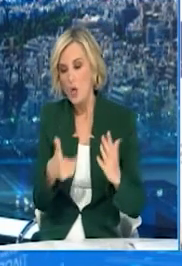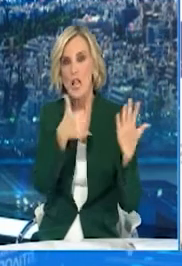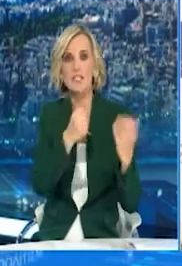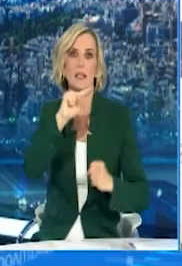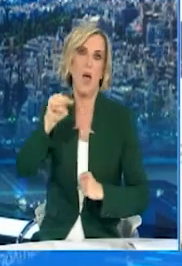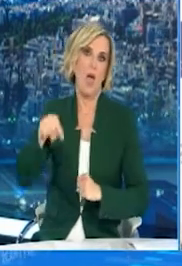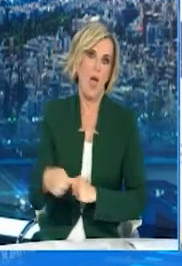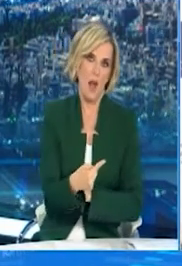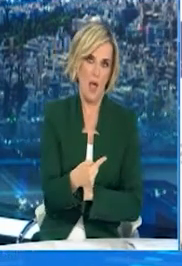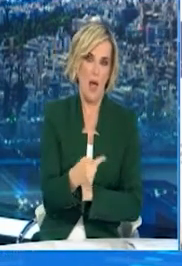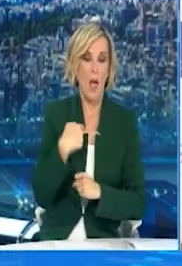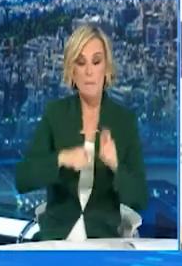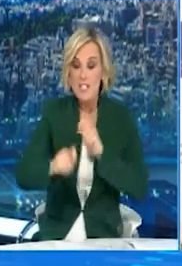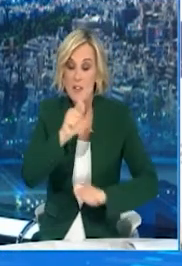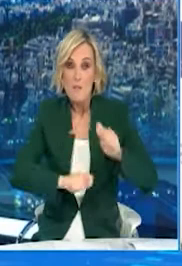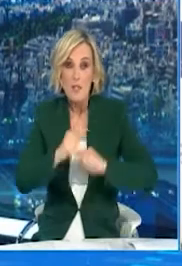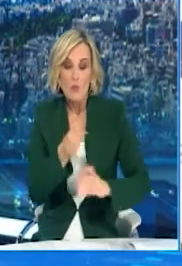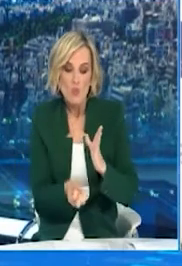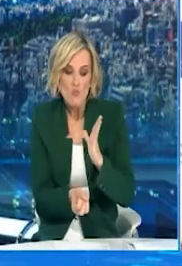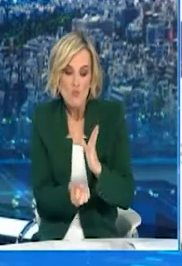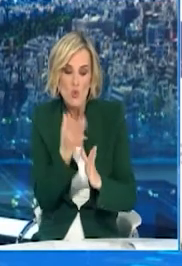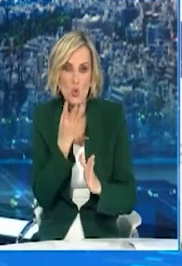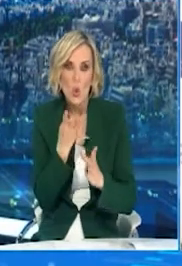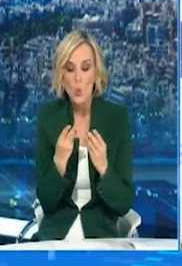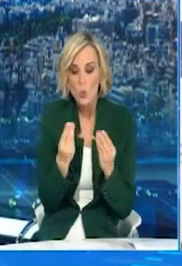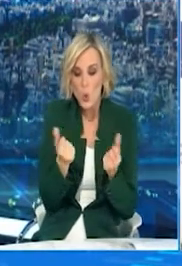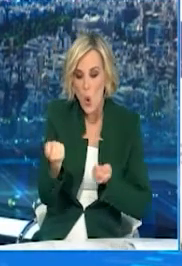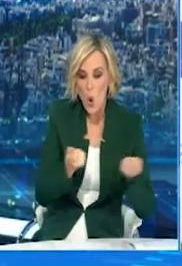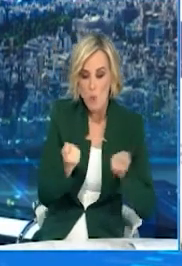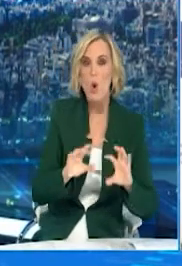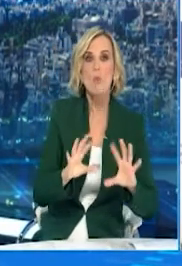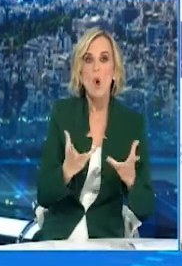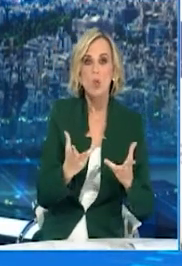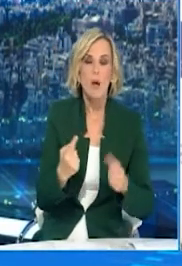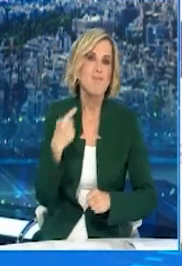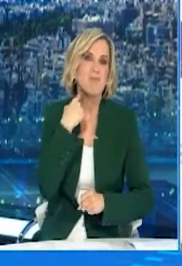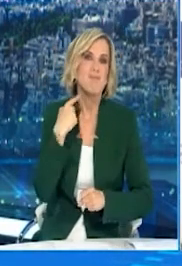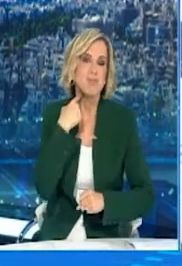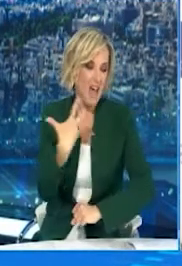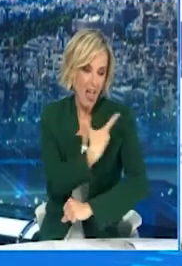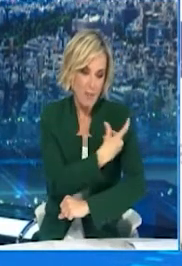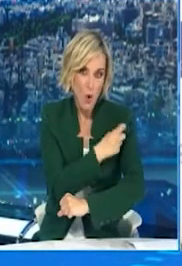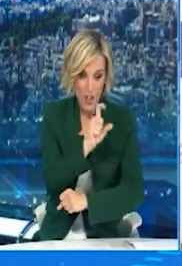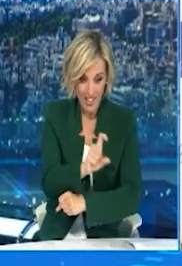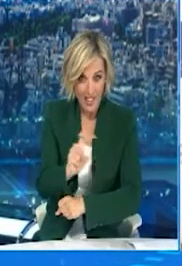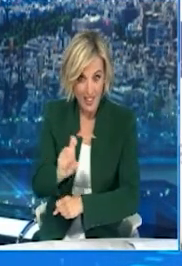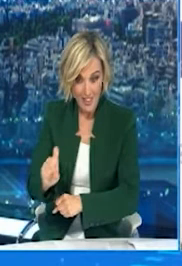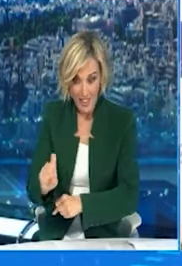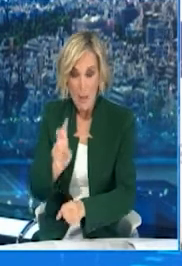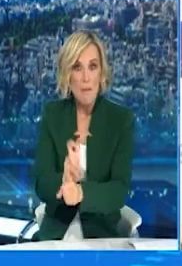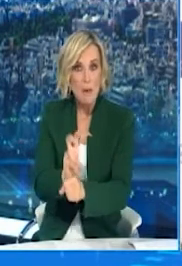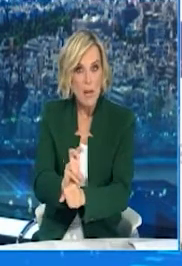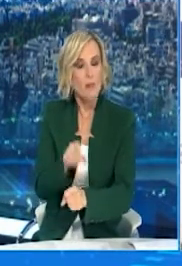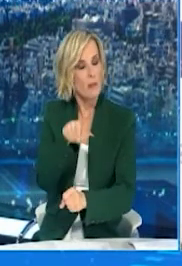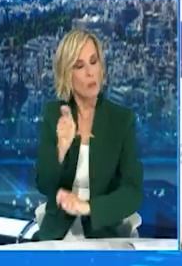Δημιουργούμε ένα νέο μηχανισμό αναπλήρωσης για τις αδιάθετες δόσεις με λίστα αναμονής. Τρέχουμε ήδη πιλωτικό πρόγραμμα